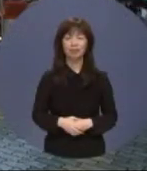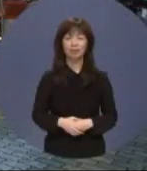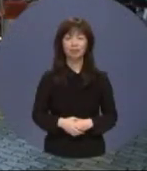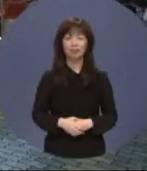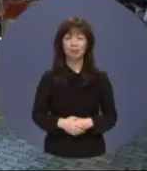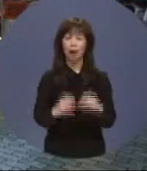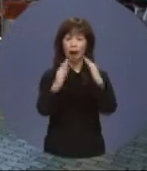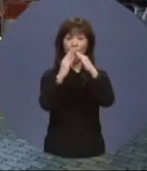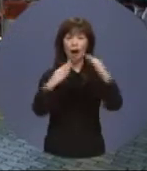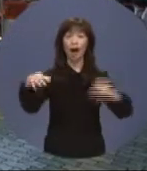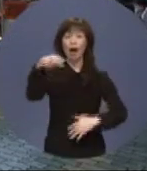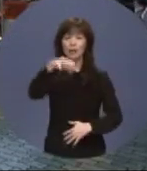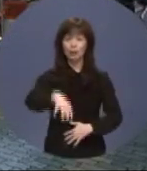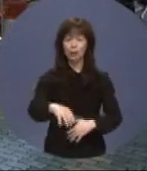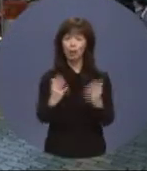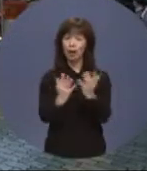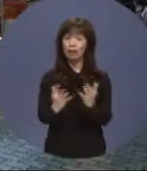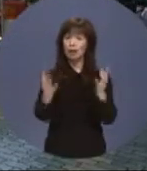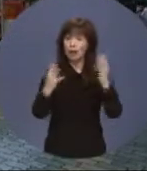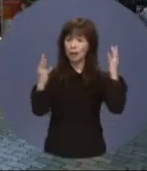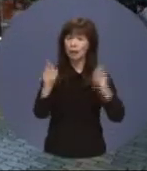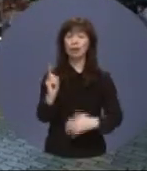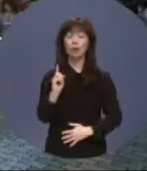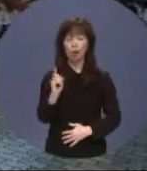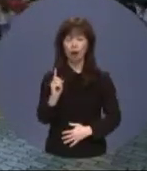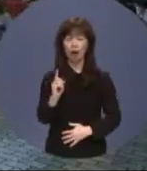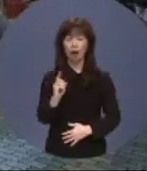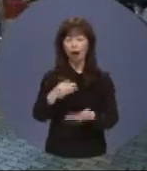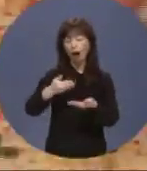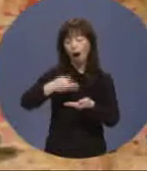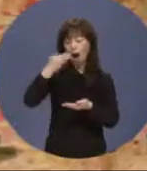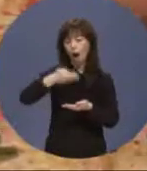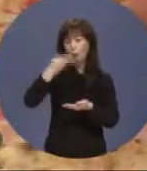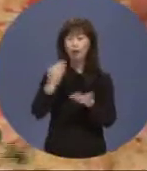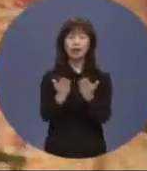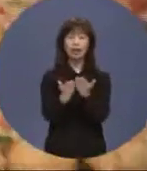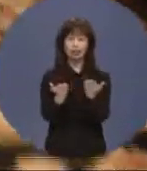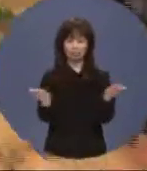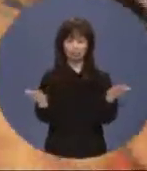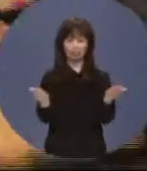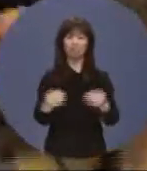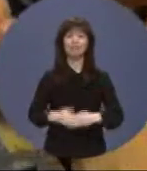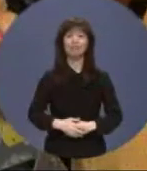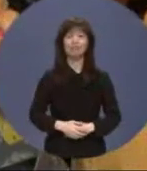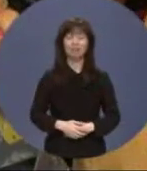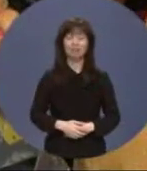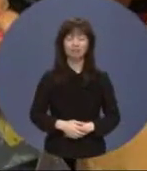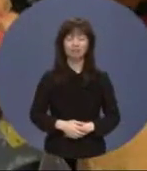また会場でにぎわいを見せていたのが模擬店です。